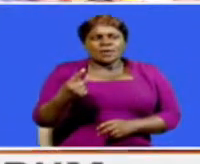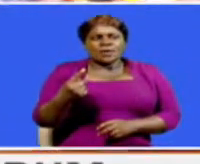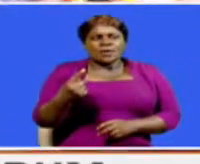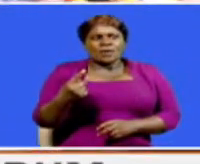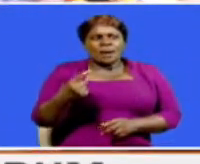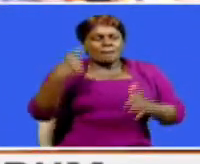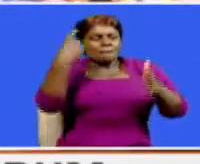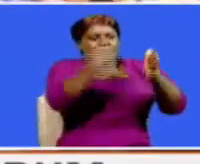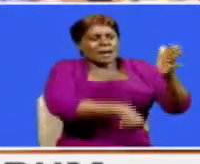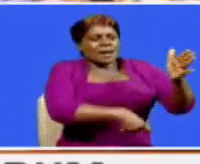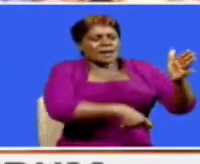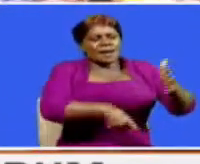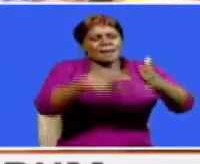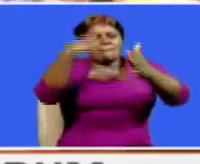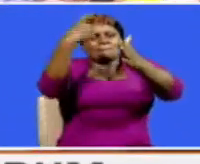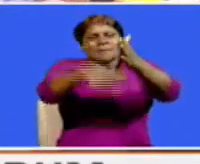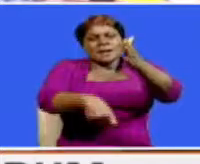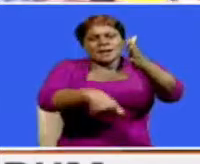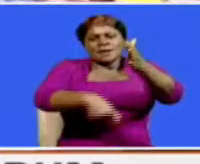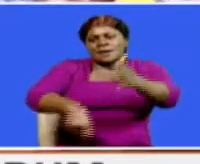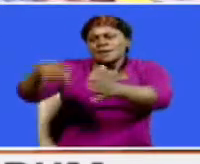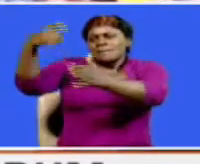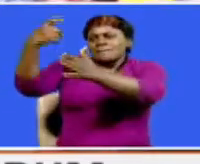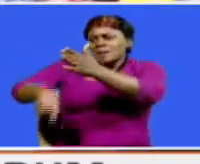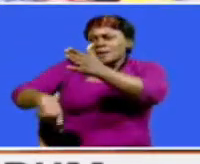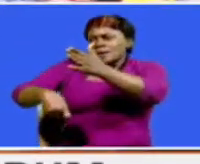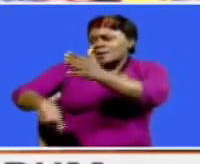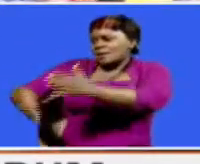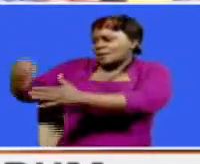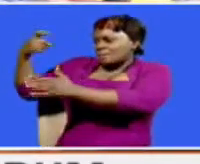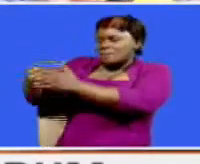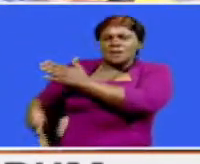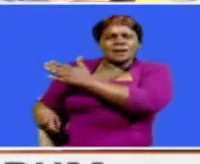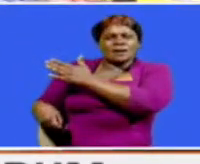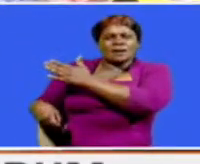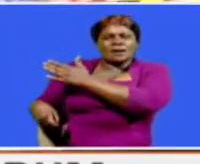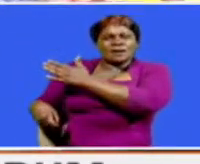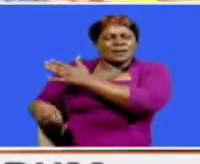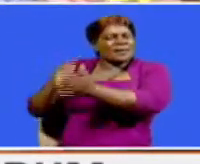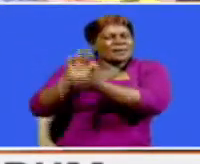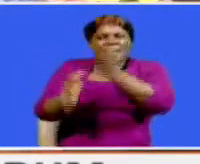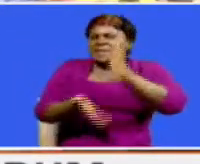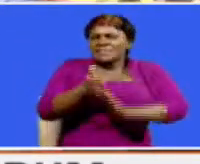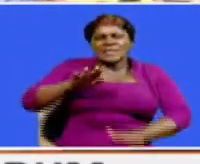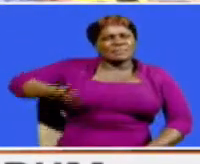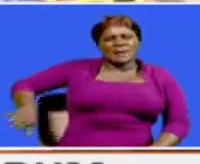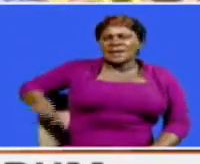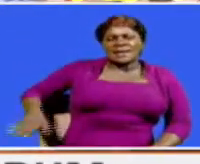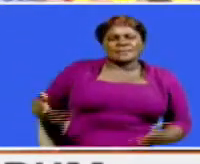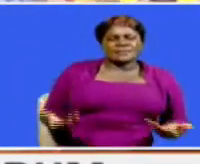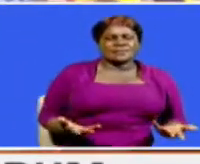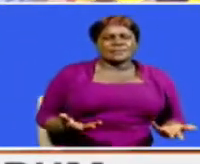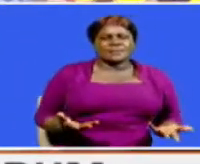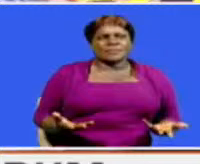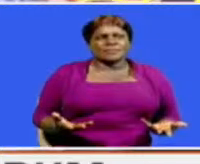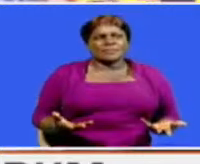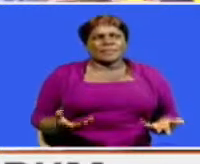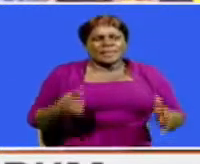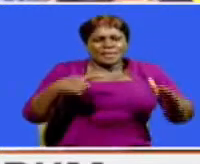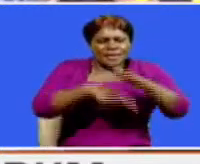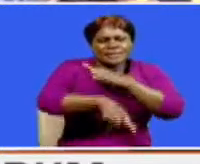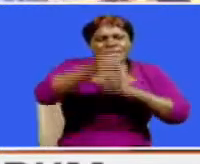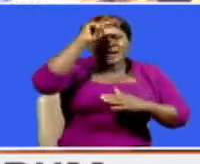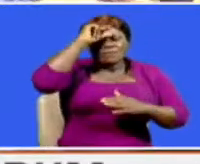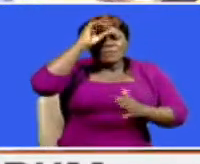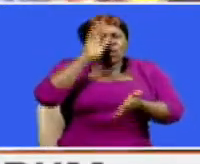Usuru hapa, usuru hapa, usuru hapa, hakuna chochote anaweza kufanya. Waliingia kwa